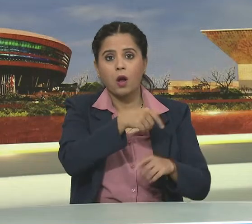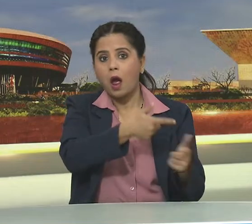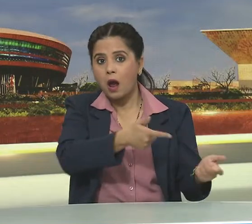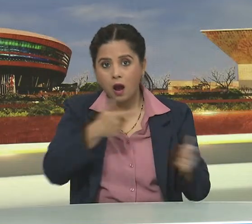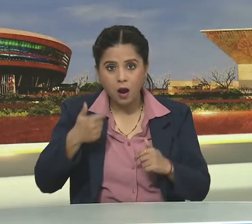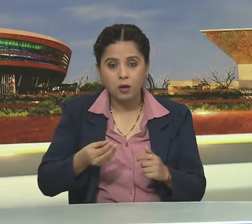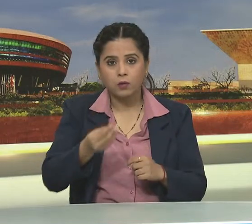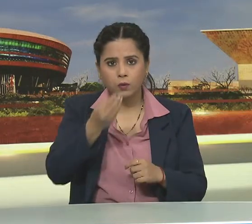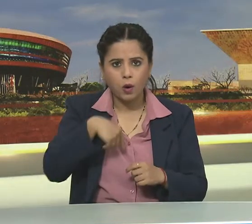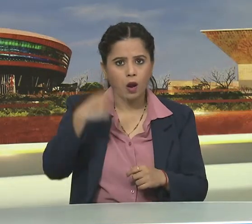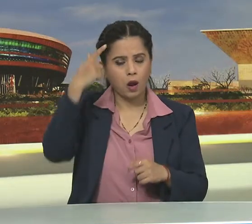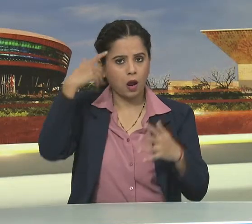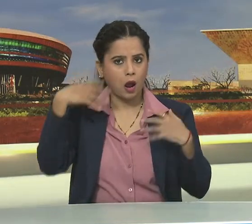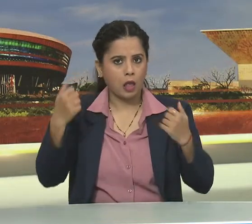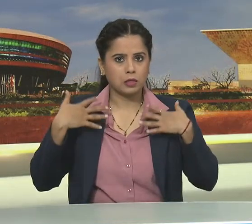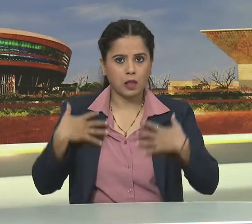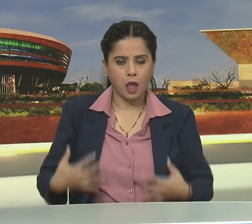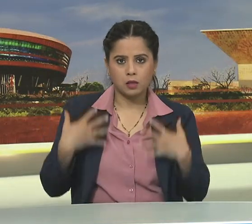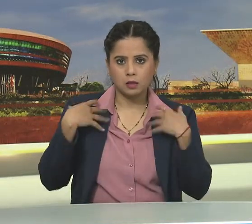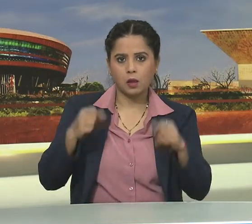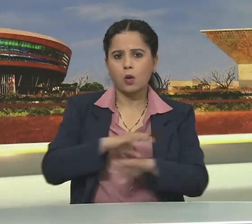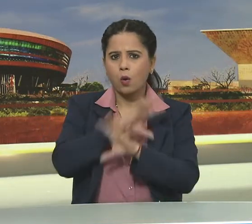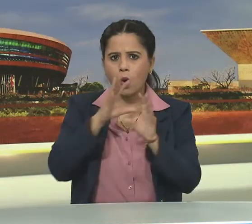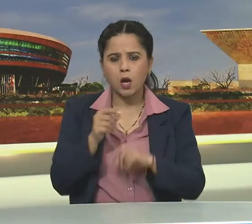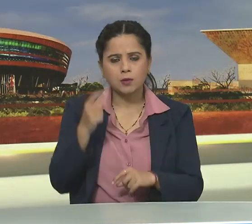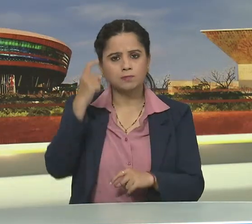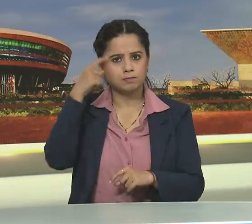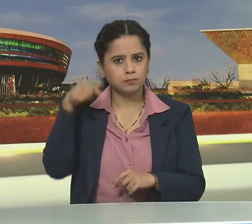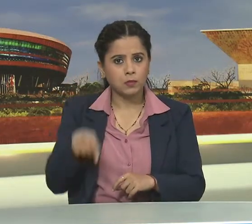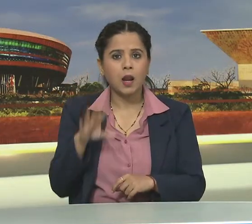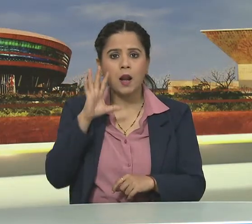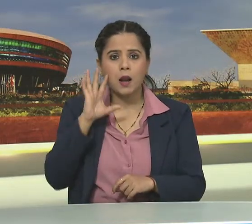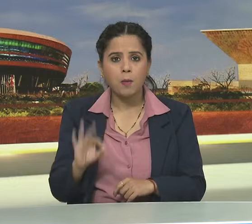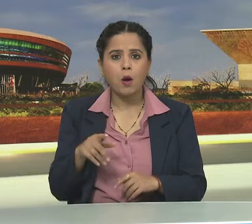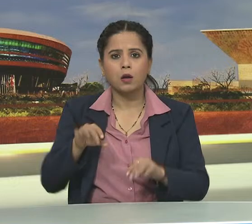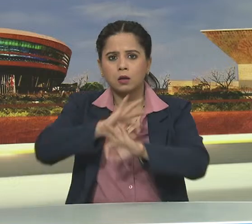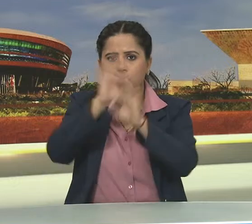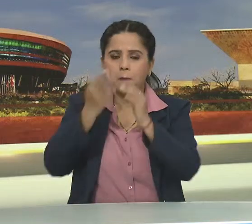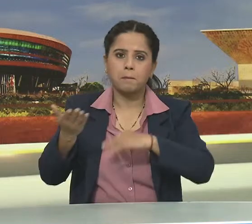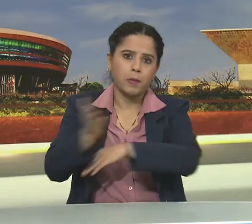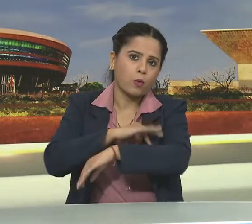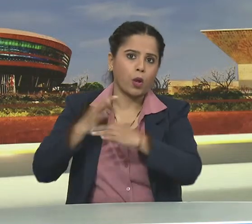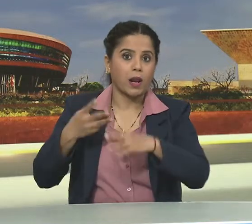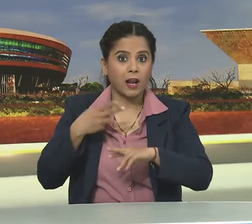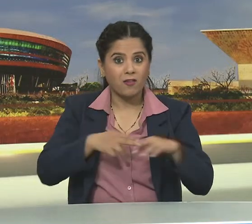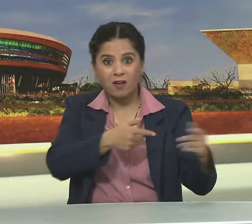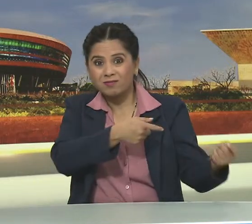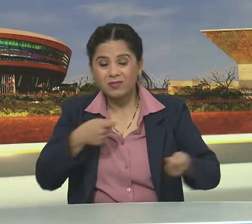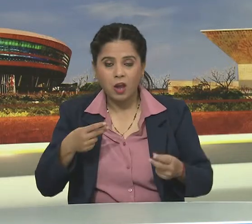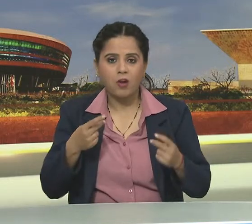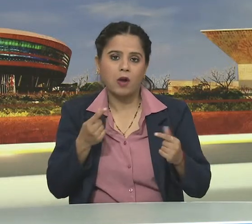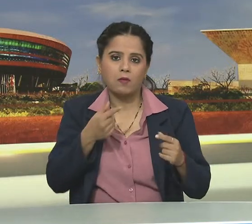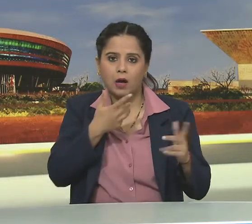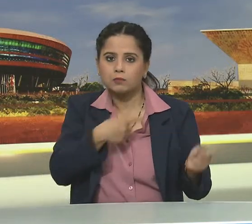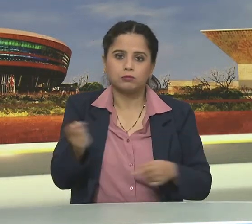और मानसिक व शारीरिक स्वास्थ्य को ध्यान में रखते हुए भी खास इंतजाम किए गए हैं।